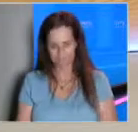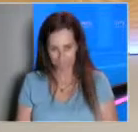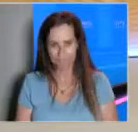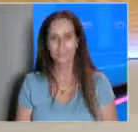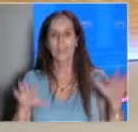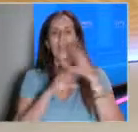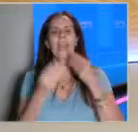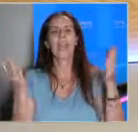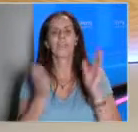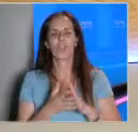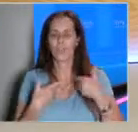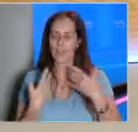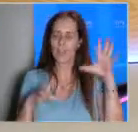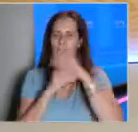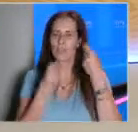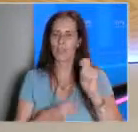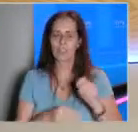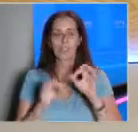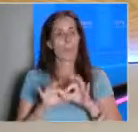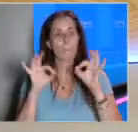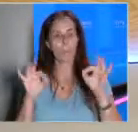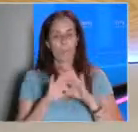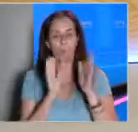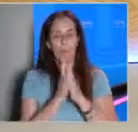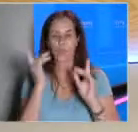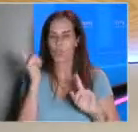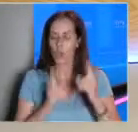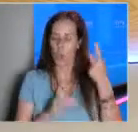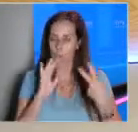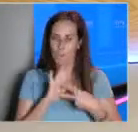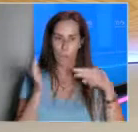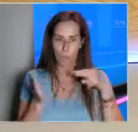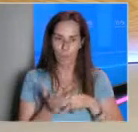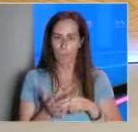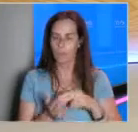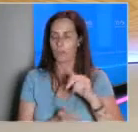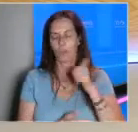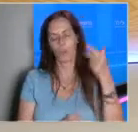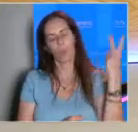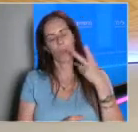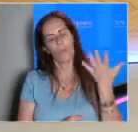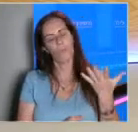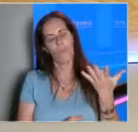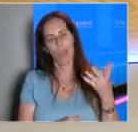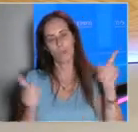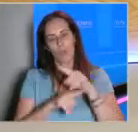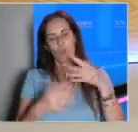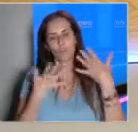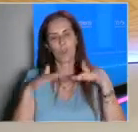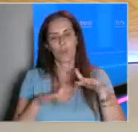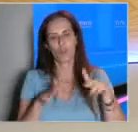שוב שלום וערב טוב לכם, אנחנו עם ערב טוב כנסת, מתחילים עם כל ההתפתחויות הפוליטיות של היום, ובראשן כמובן ביטול ישיבת